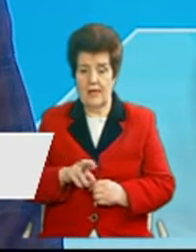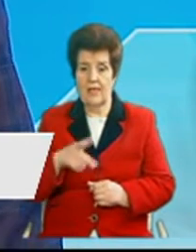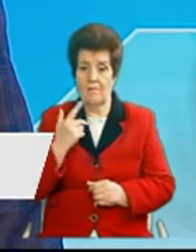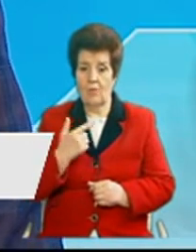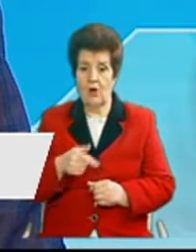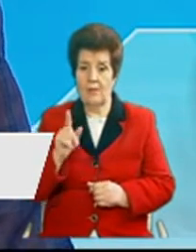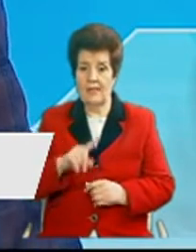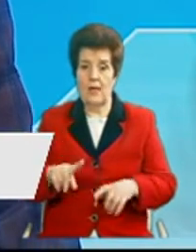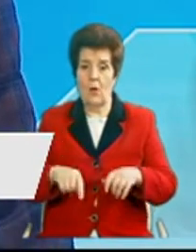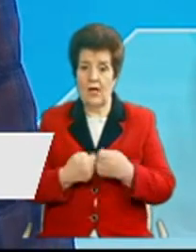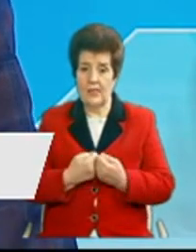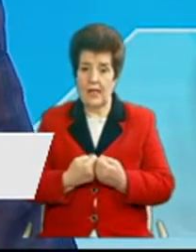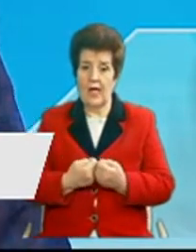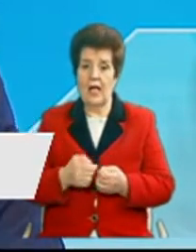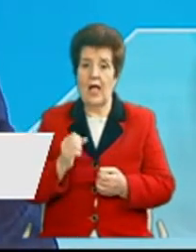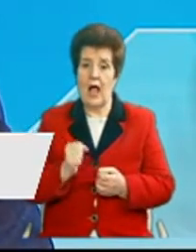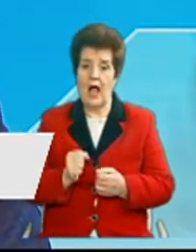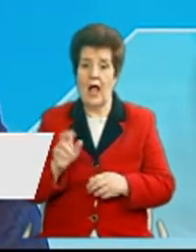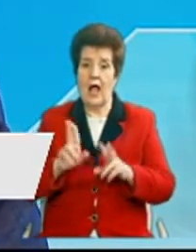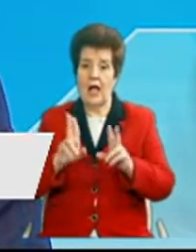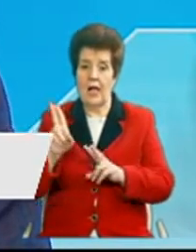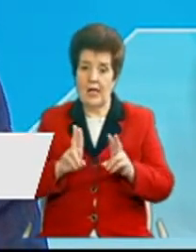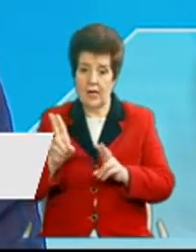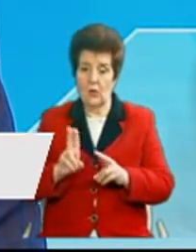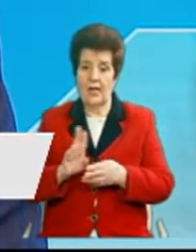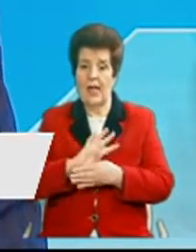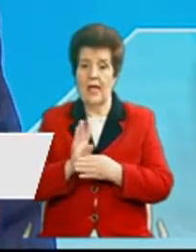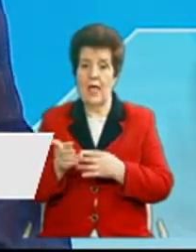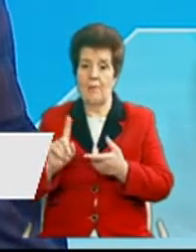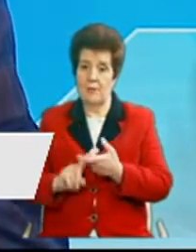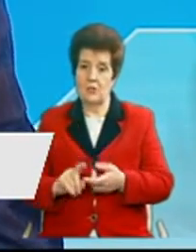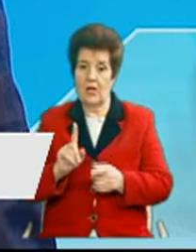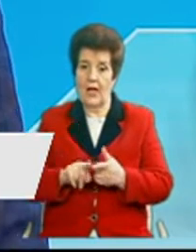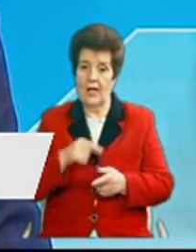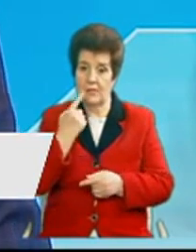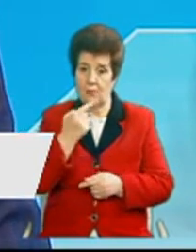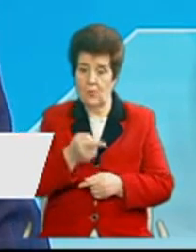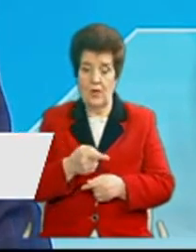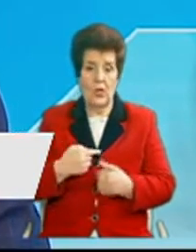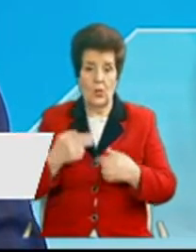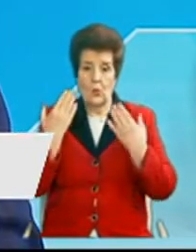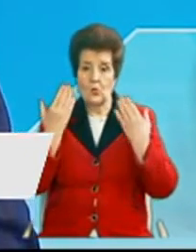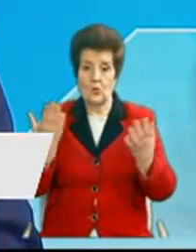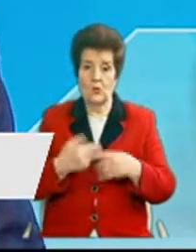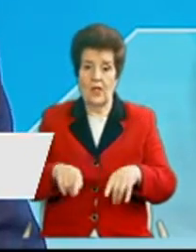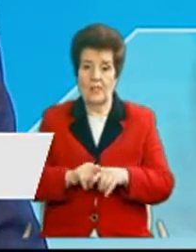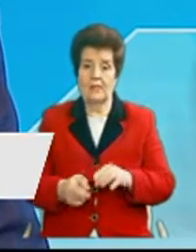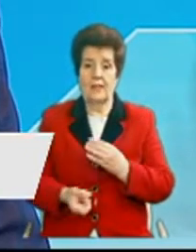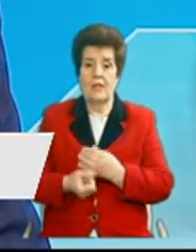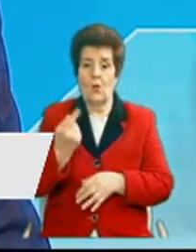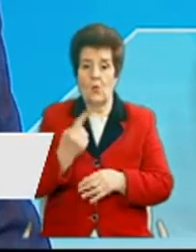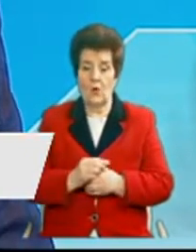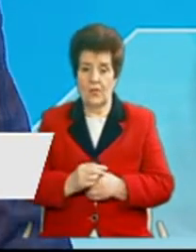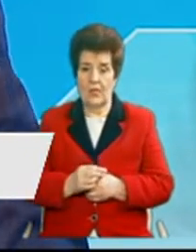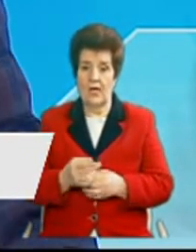vorba de o încălcare a regulilor epidemiologice, care spun dumnealor, eu nu știu de unde aceasta, poate îmi